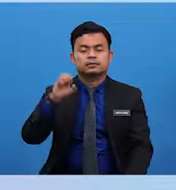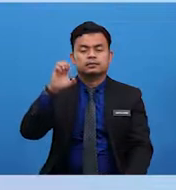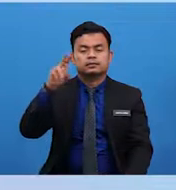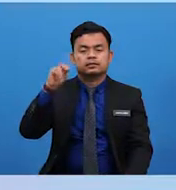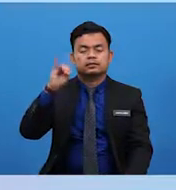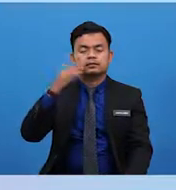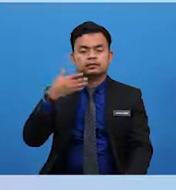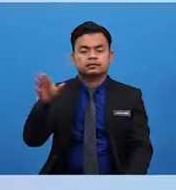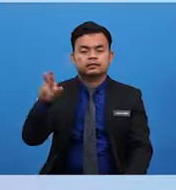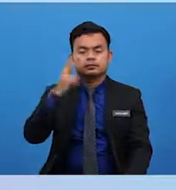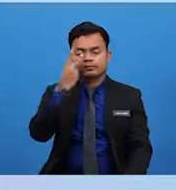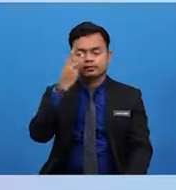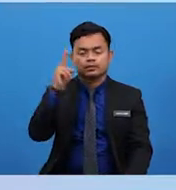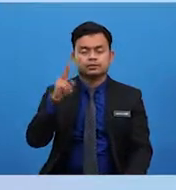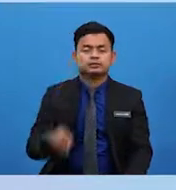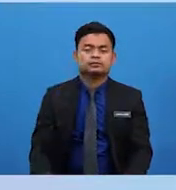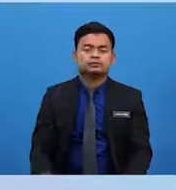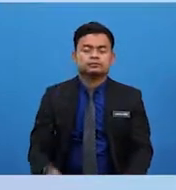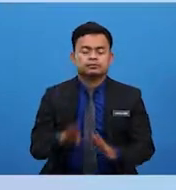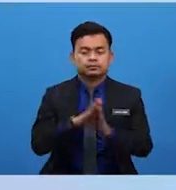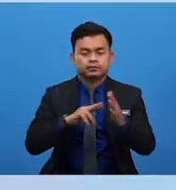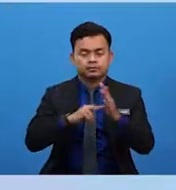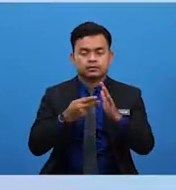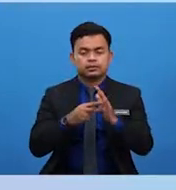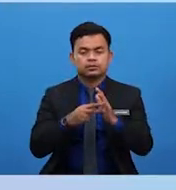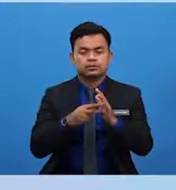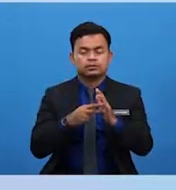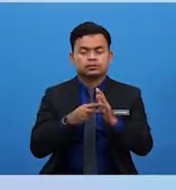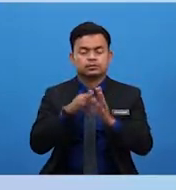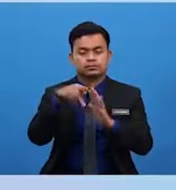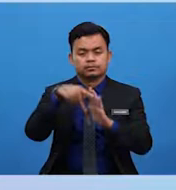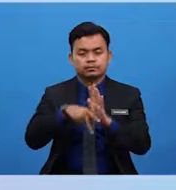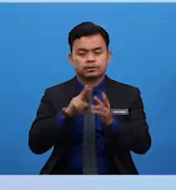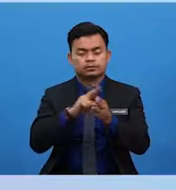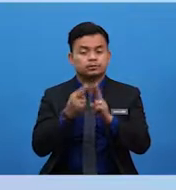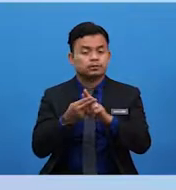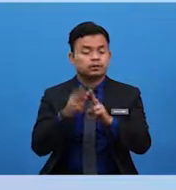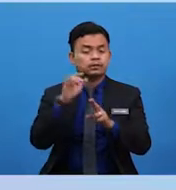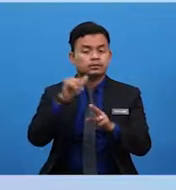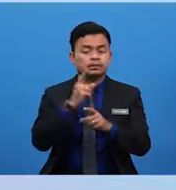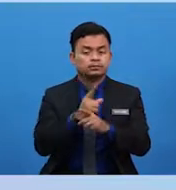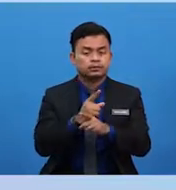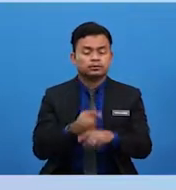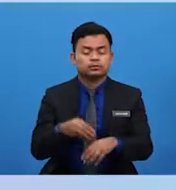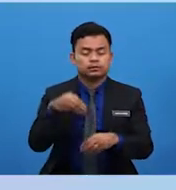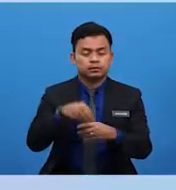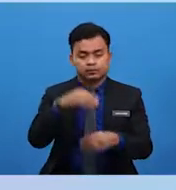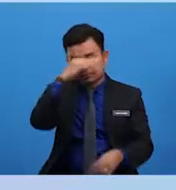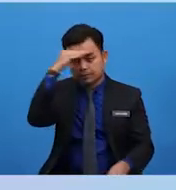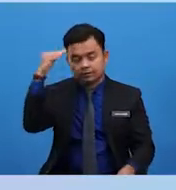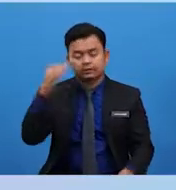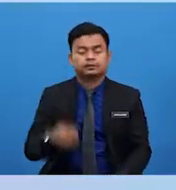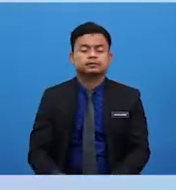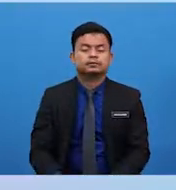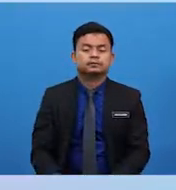Al perubahan sebenar atau bayangan atau rasa perubahan dalam kedudukan ataupun sikap Oke